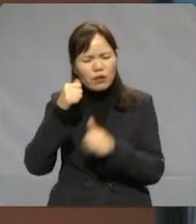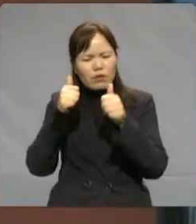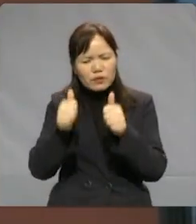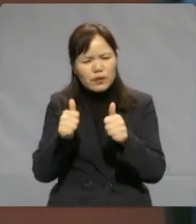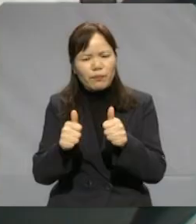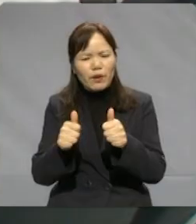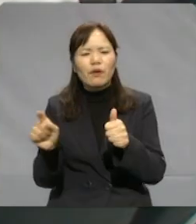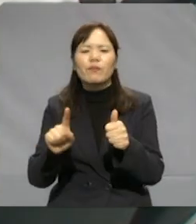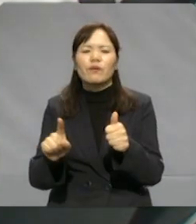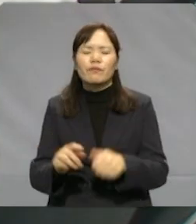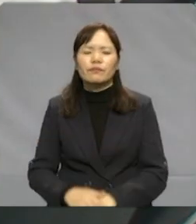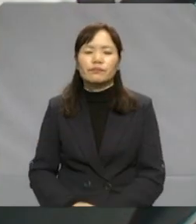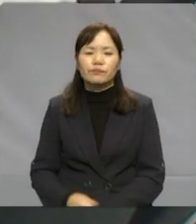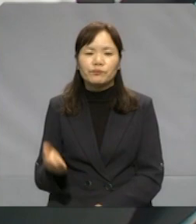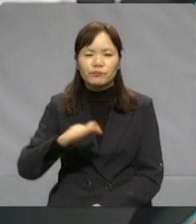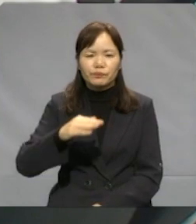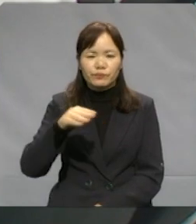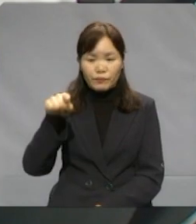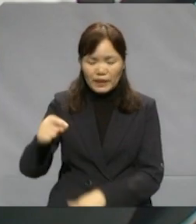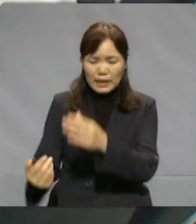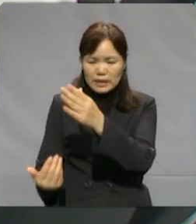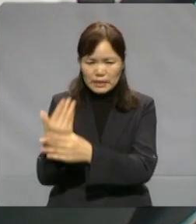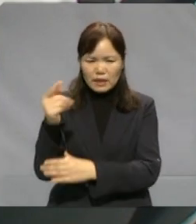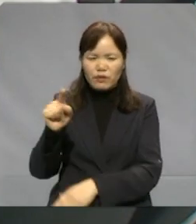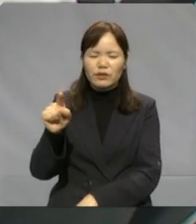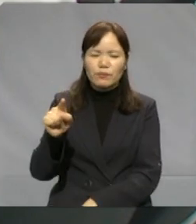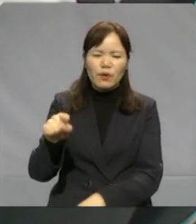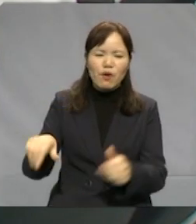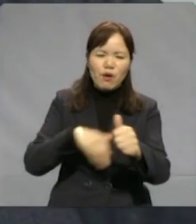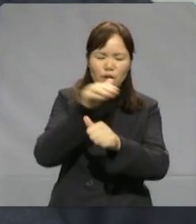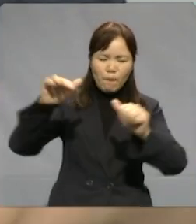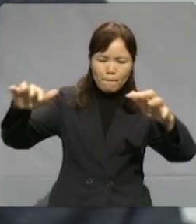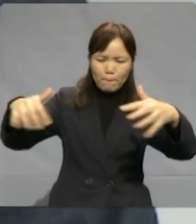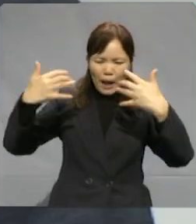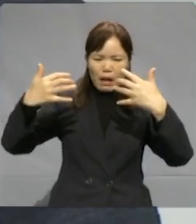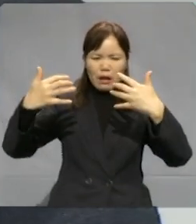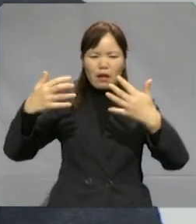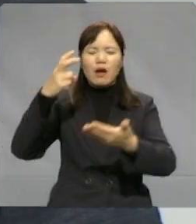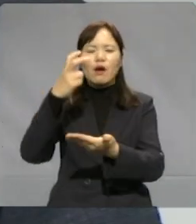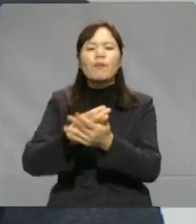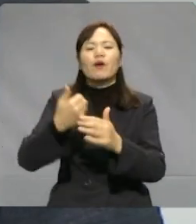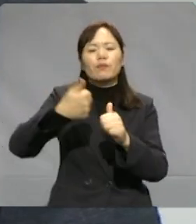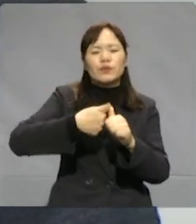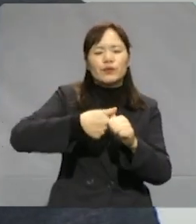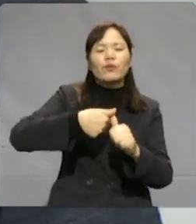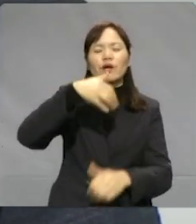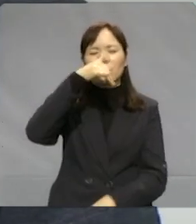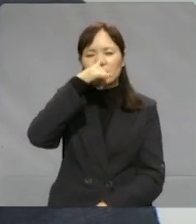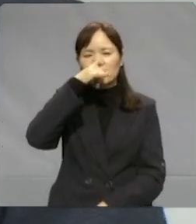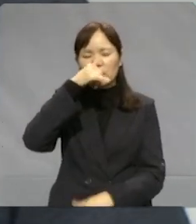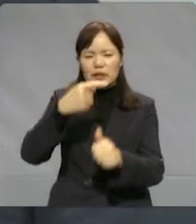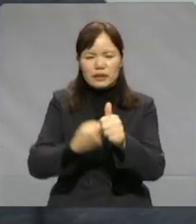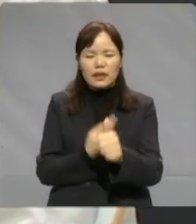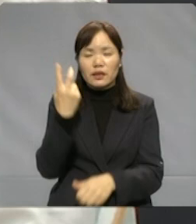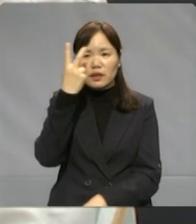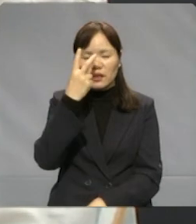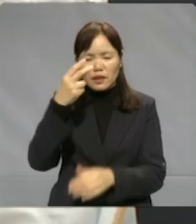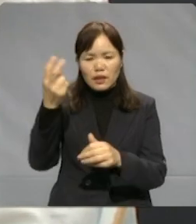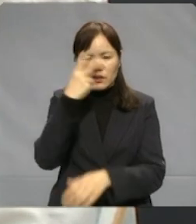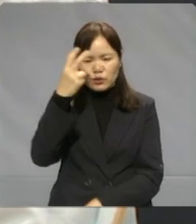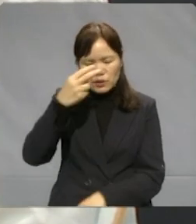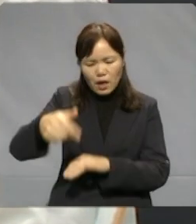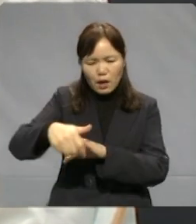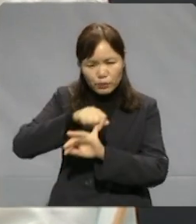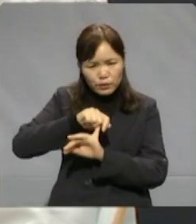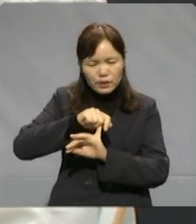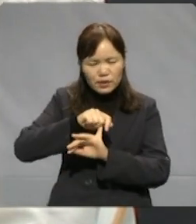다툼. 그나마 롤스로이스 사건은 여론의 주목을 받고 법률적 조언이 이어지며 수사가 부실하게